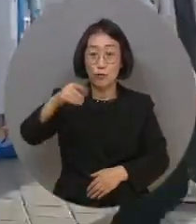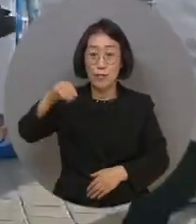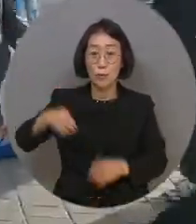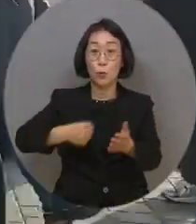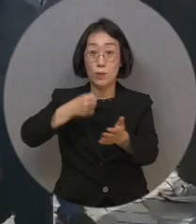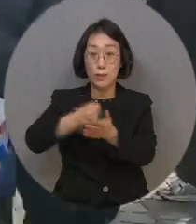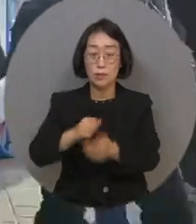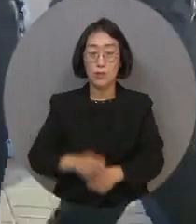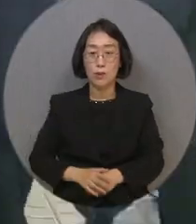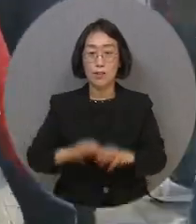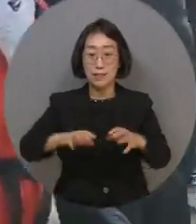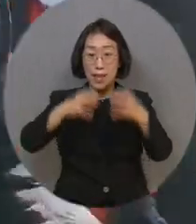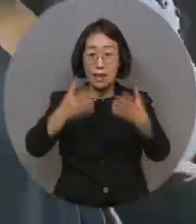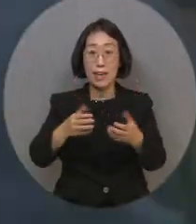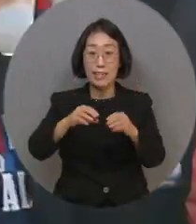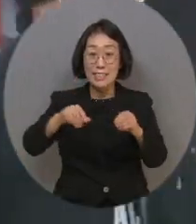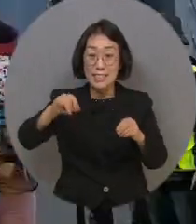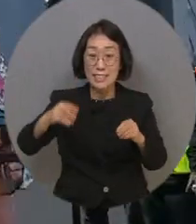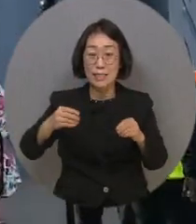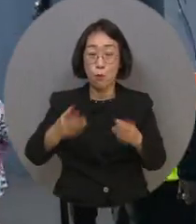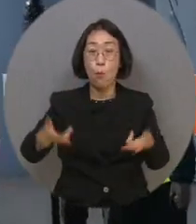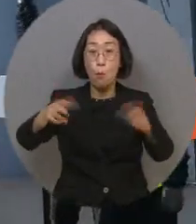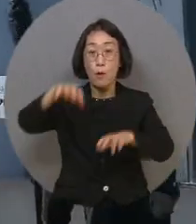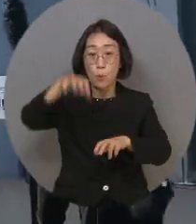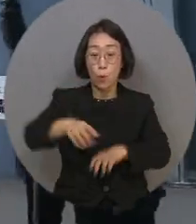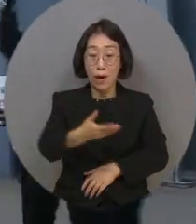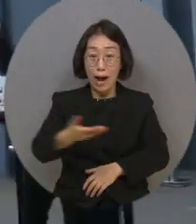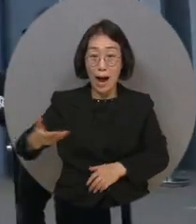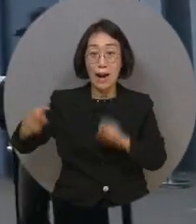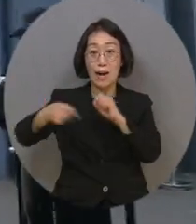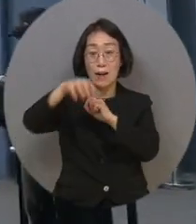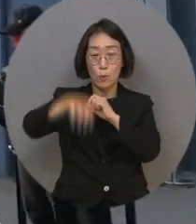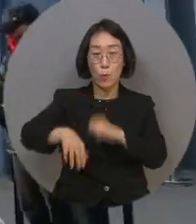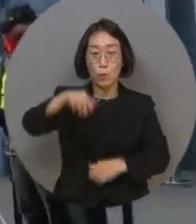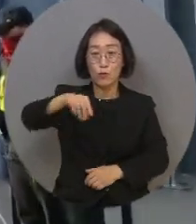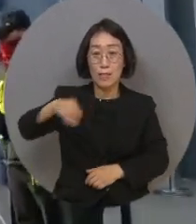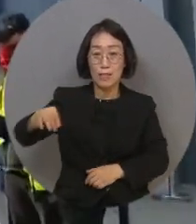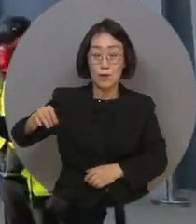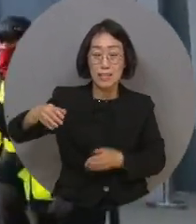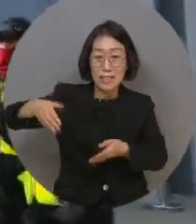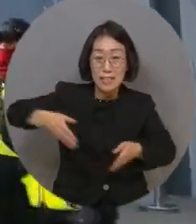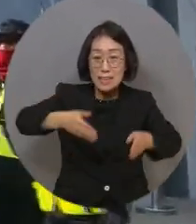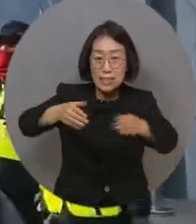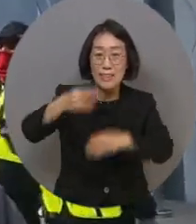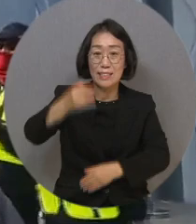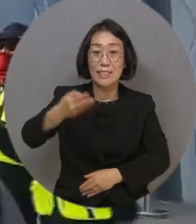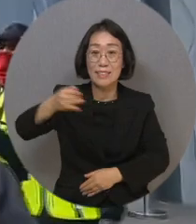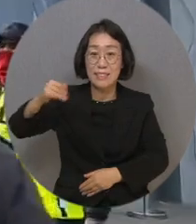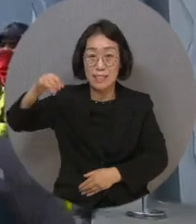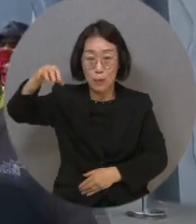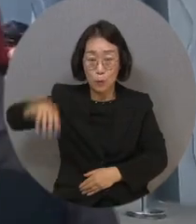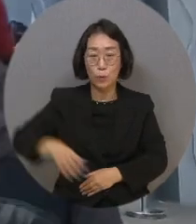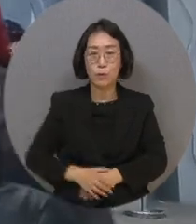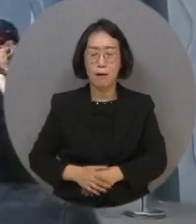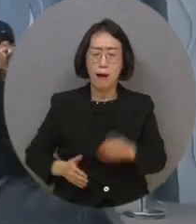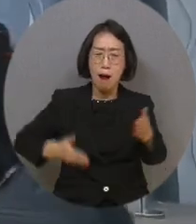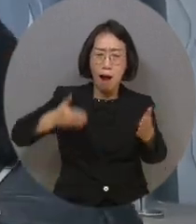세계 지질공원인 한탄강 유역. 이번 걷기는 주상절리 드르니에서 순담까지